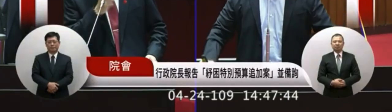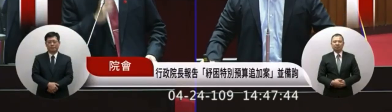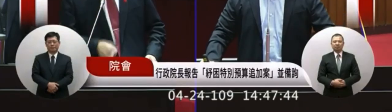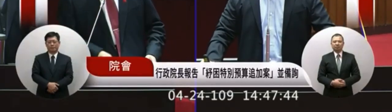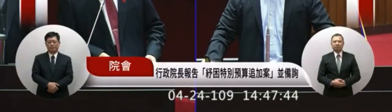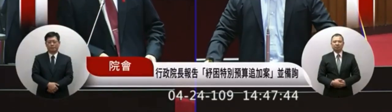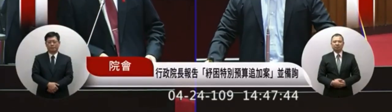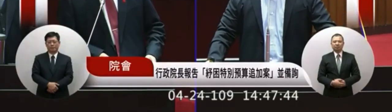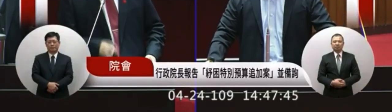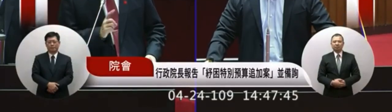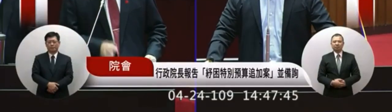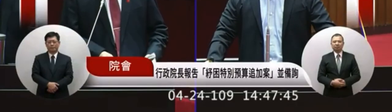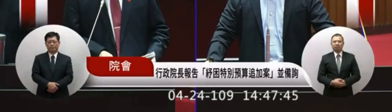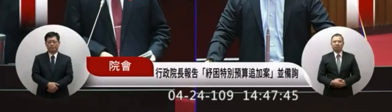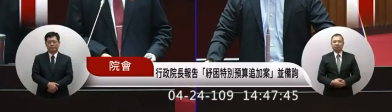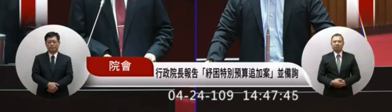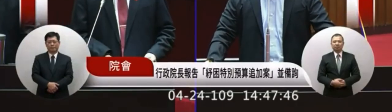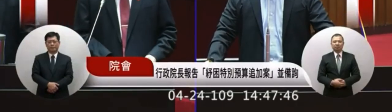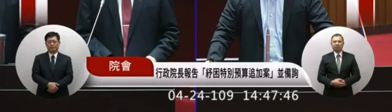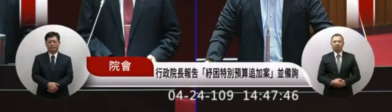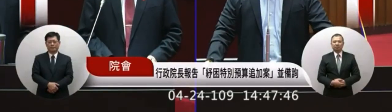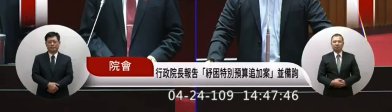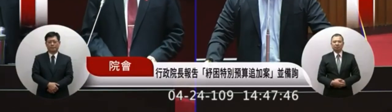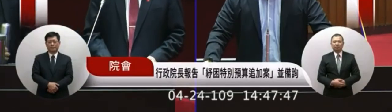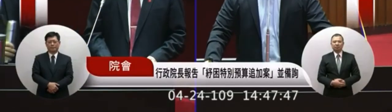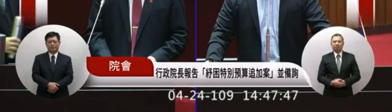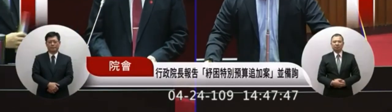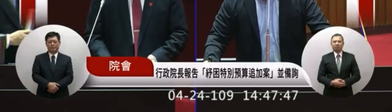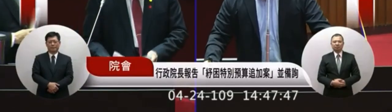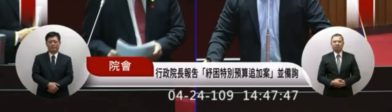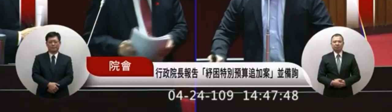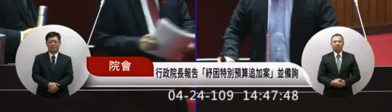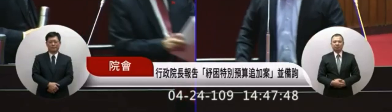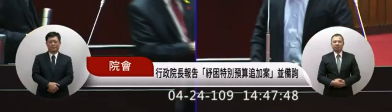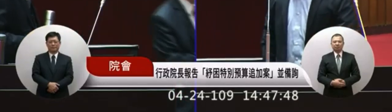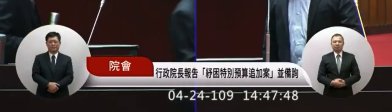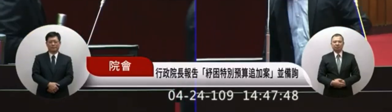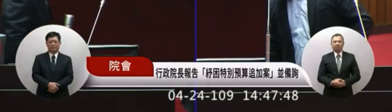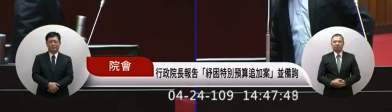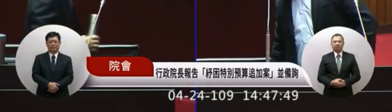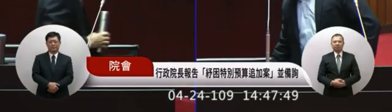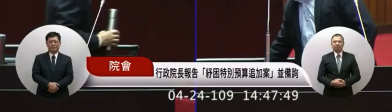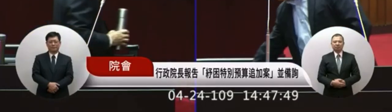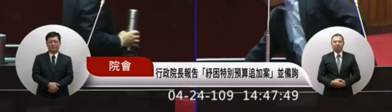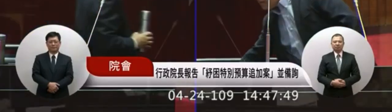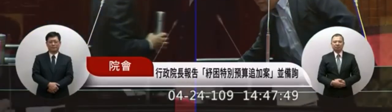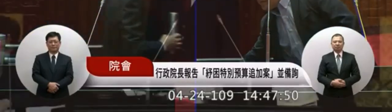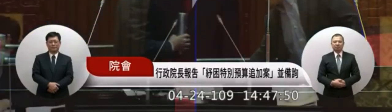中文字幕志愿者